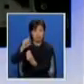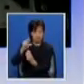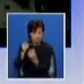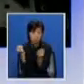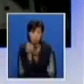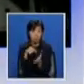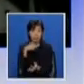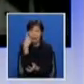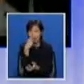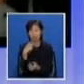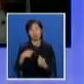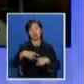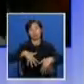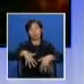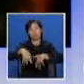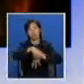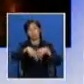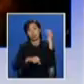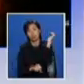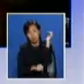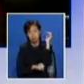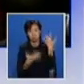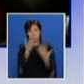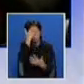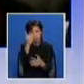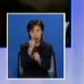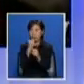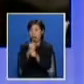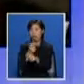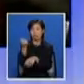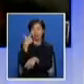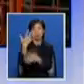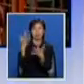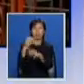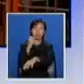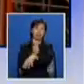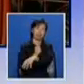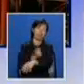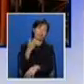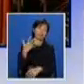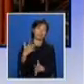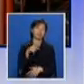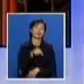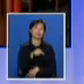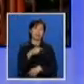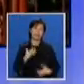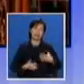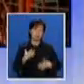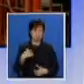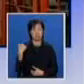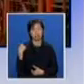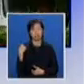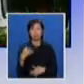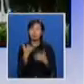อนที่สุดก็คือพี่น้องประชาชนคนยากคนจนที่ตกงานนะครับเพราะฉะนั้นผมย้ำอีกครั้งครับวันนี้ไม่มีแนวทางอะไร